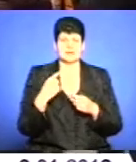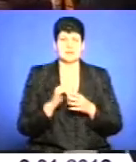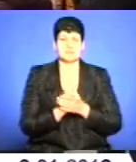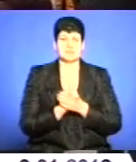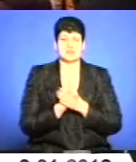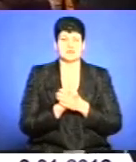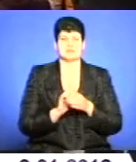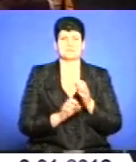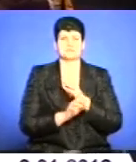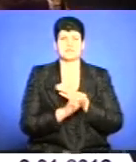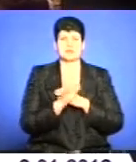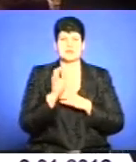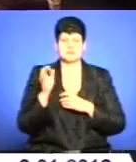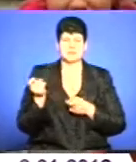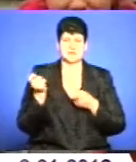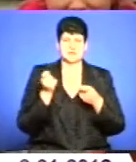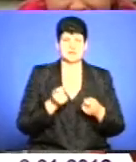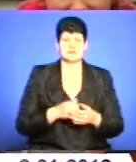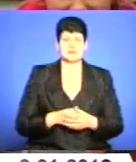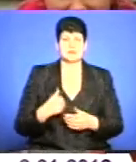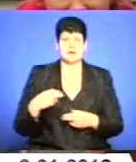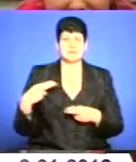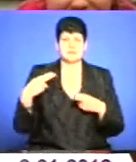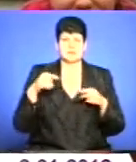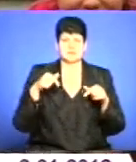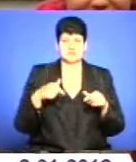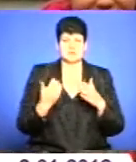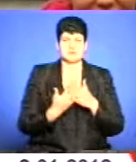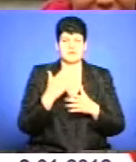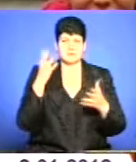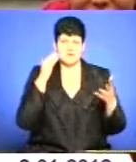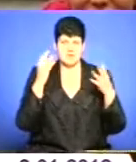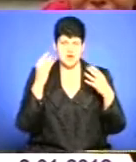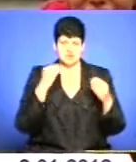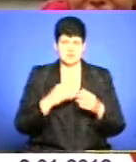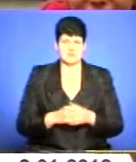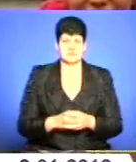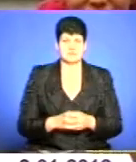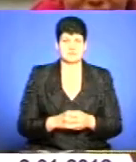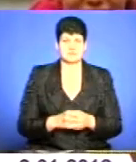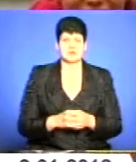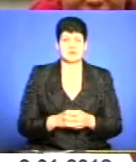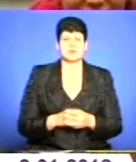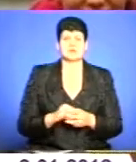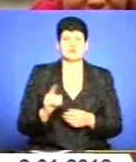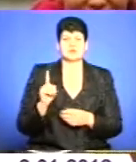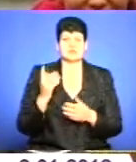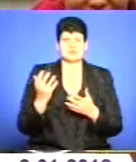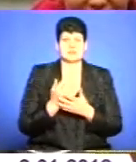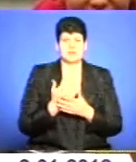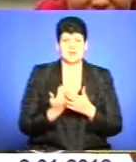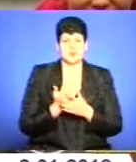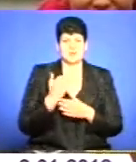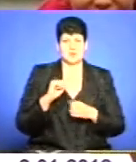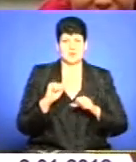знайти на галицькій землі нових друзів. Я приїхала сюди за новими враженнями, щоб знайти нових